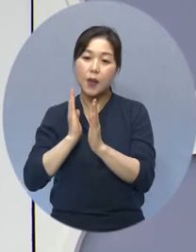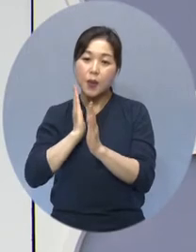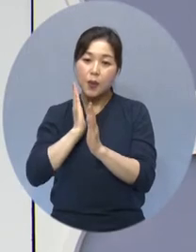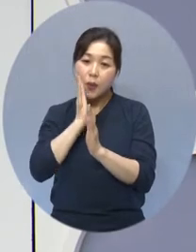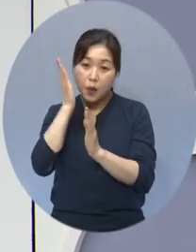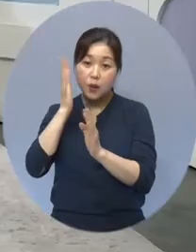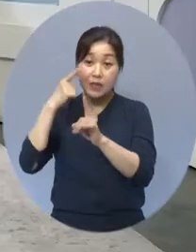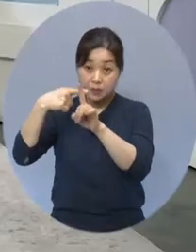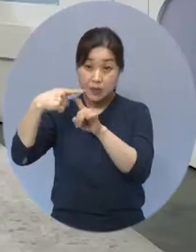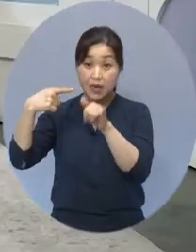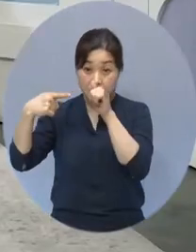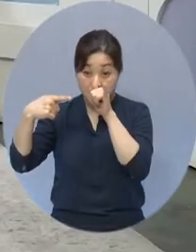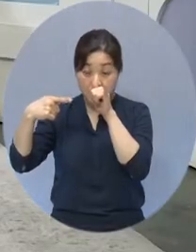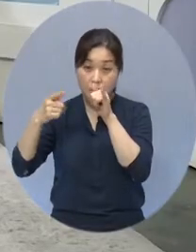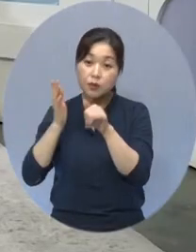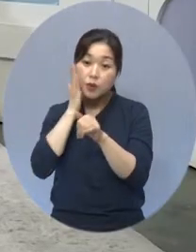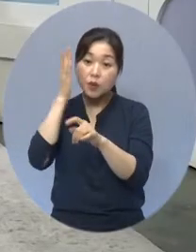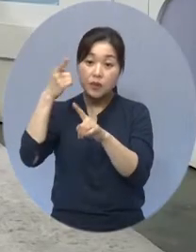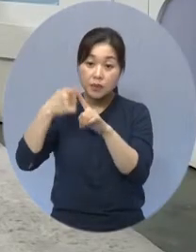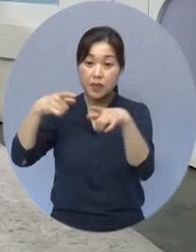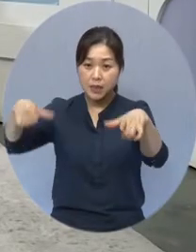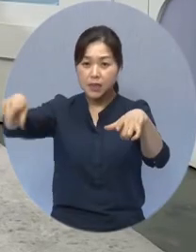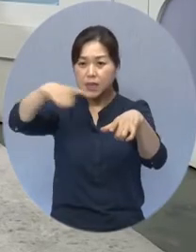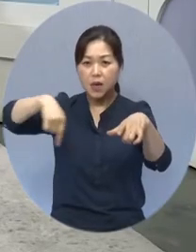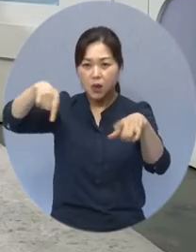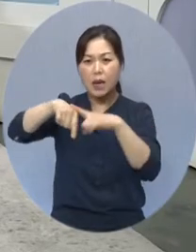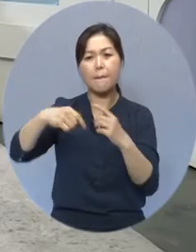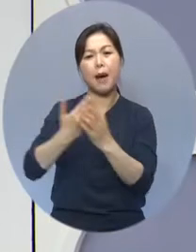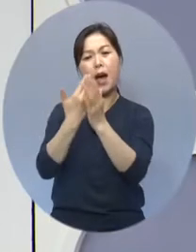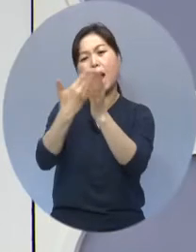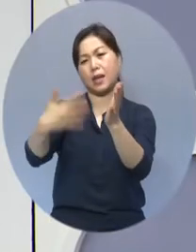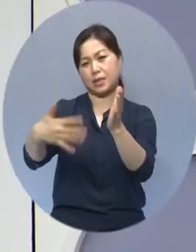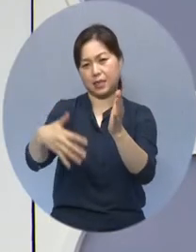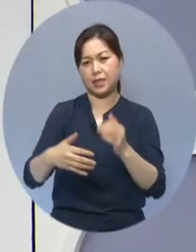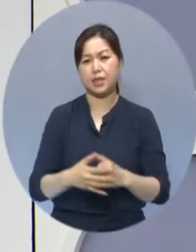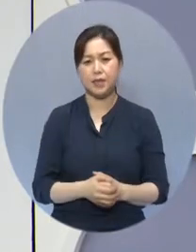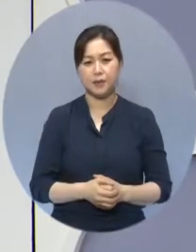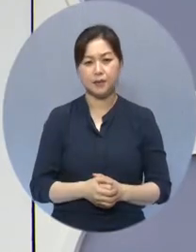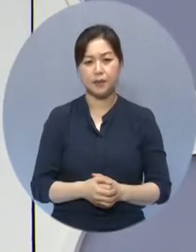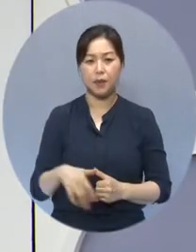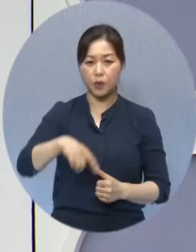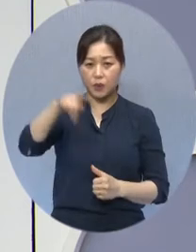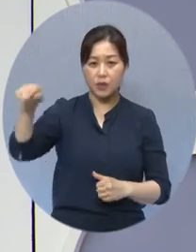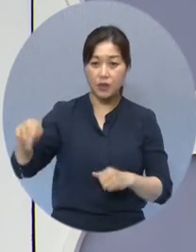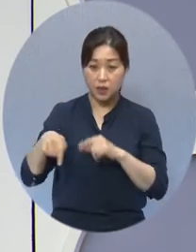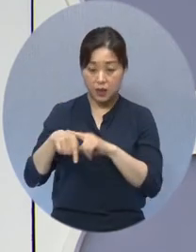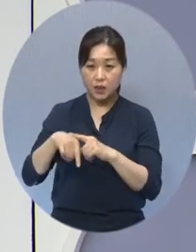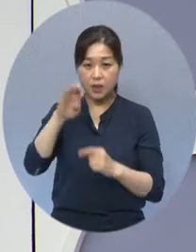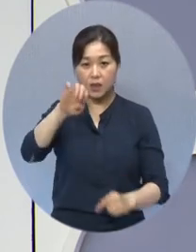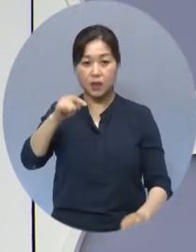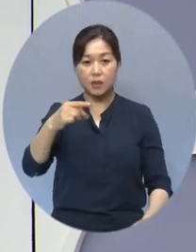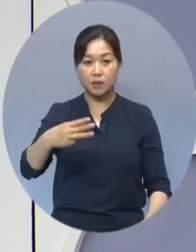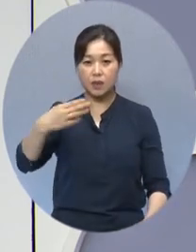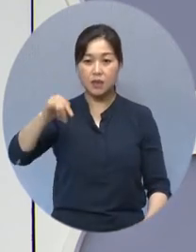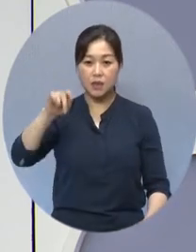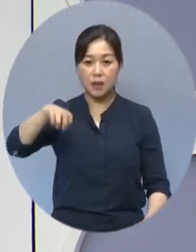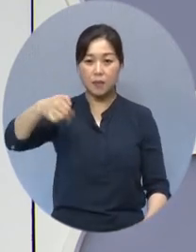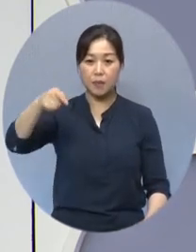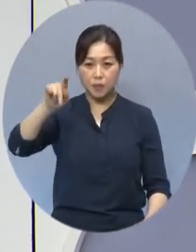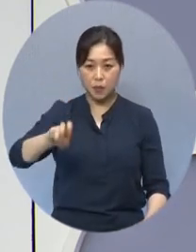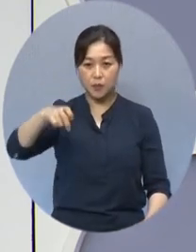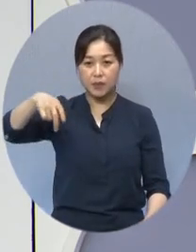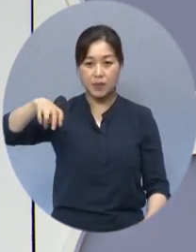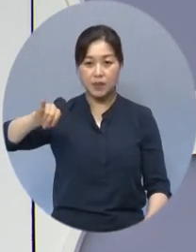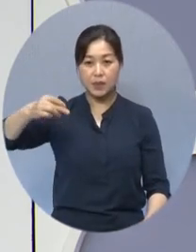예. 거기 빈 공간들이 지금 아직도 개발이 안 돼 있는데 맞아요. 거기를 이제 플랫폼 시티라고 해서 이제 개발이